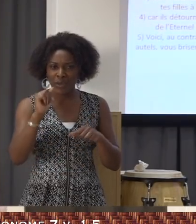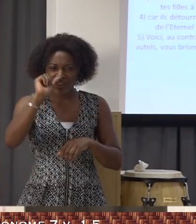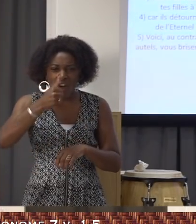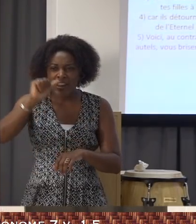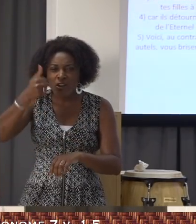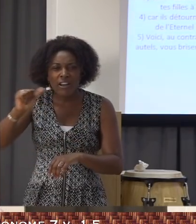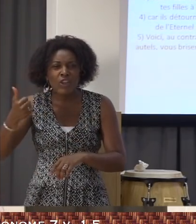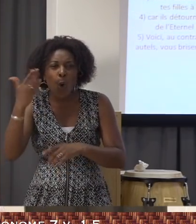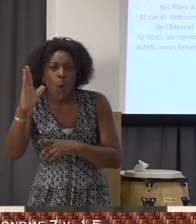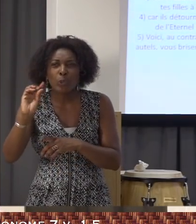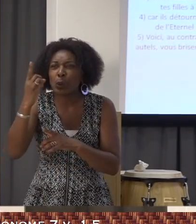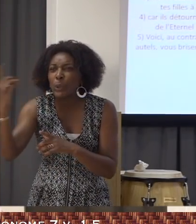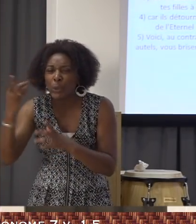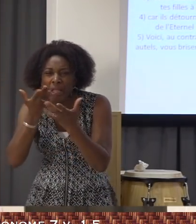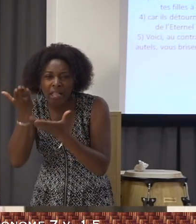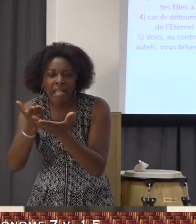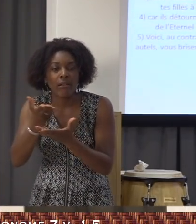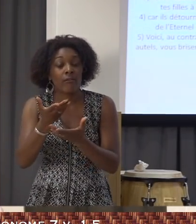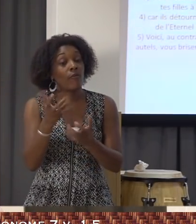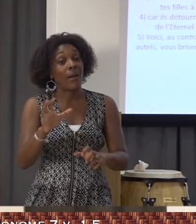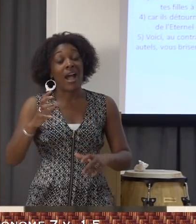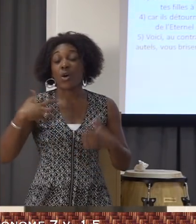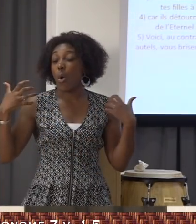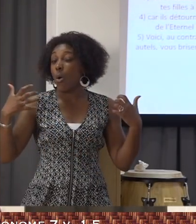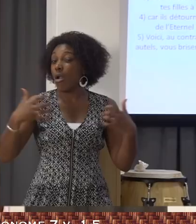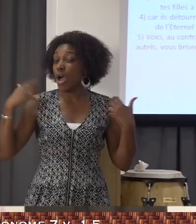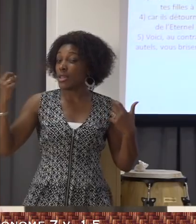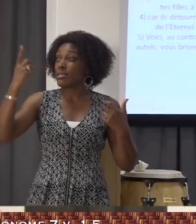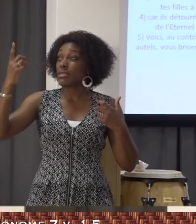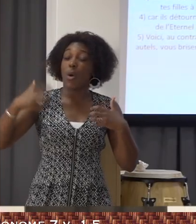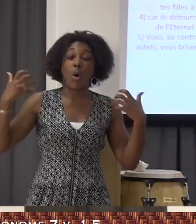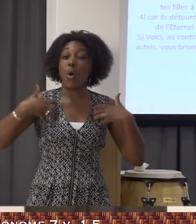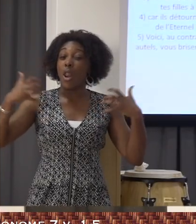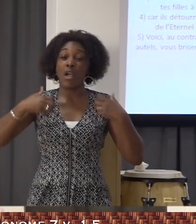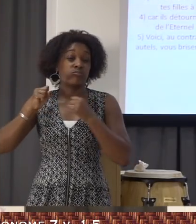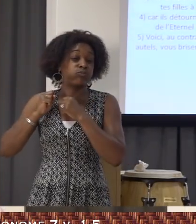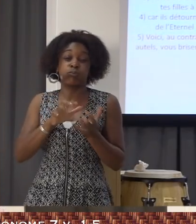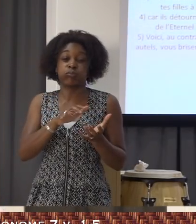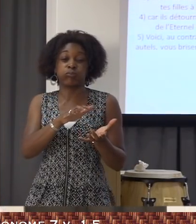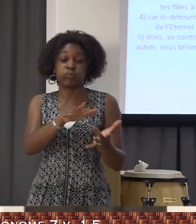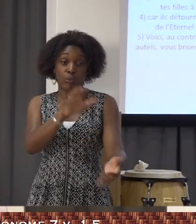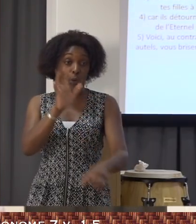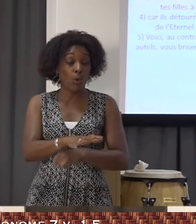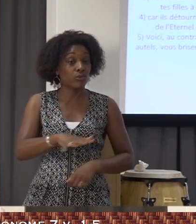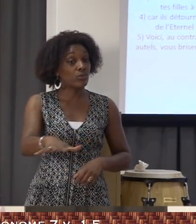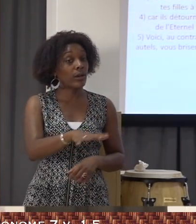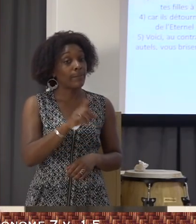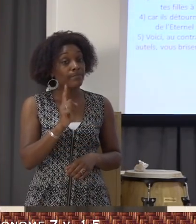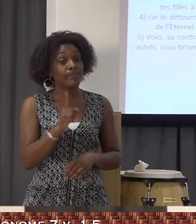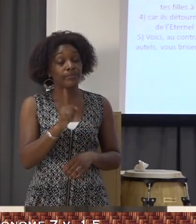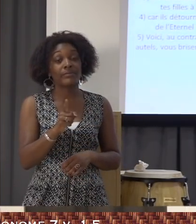qui serviraient d'autres dieux, et la colère de l'Éternel s'enflammerait contre vous. Il